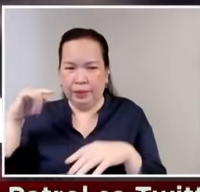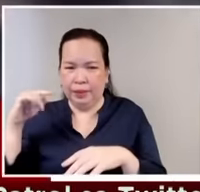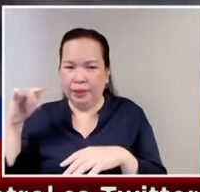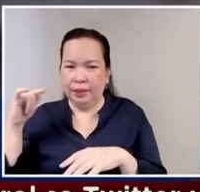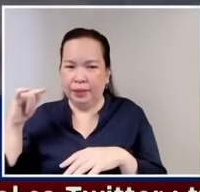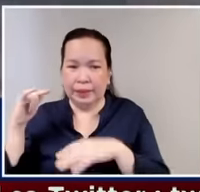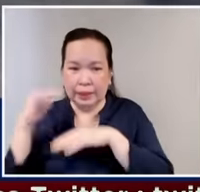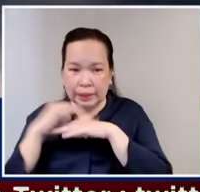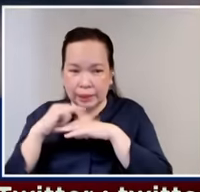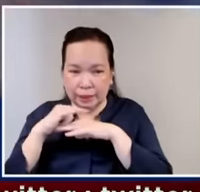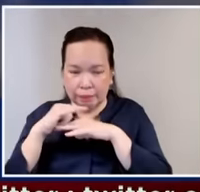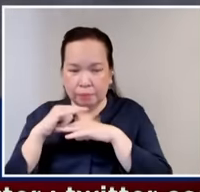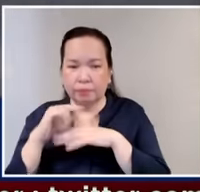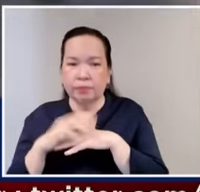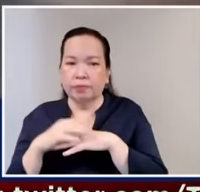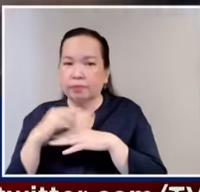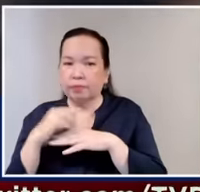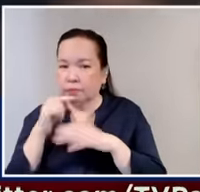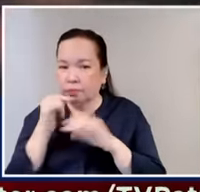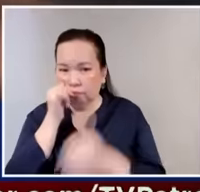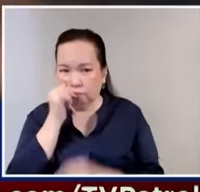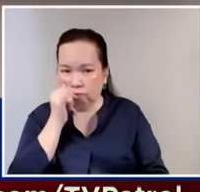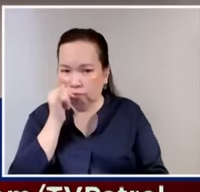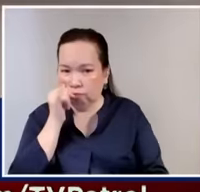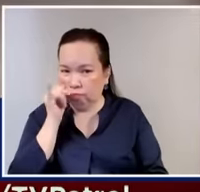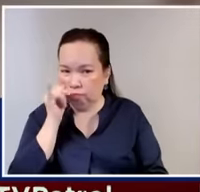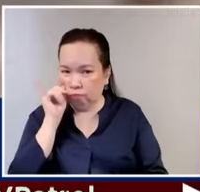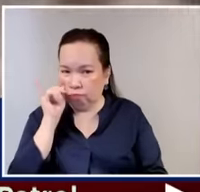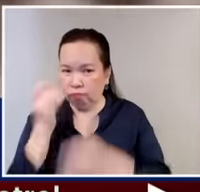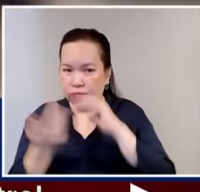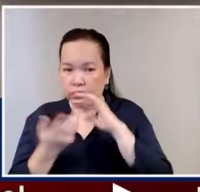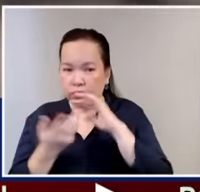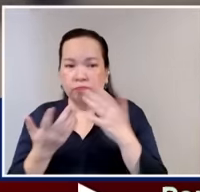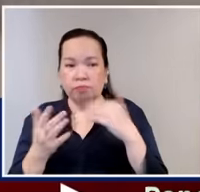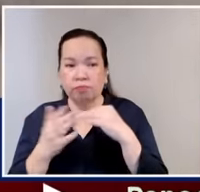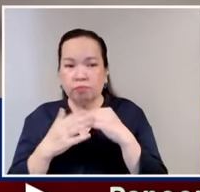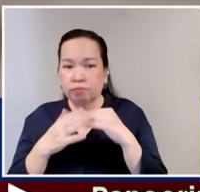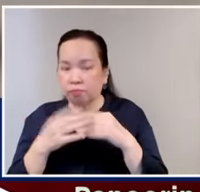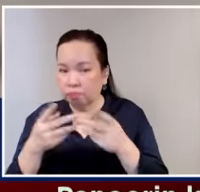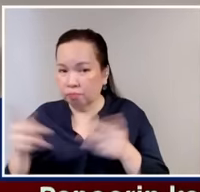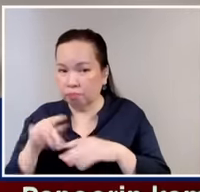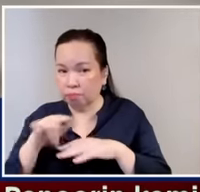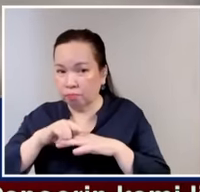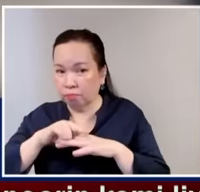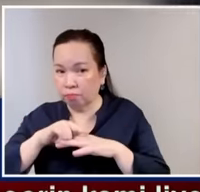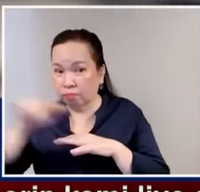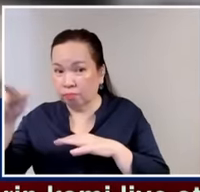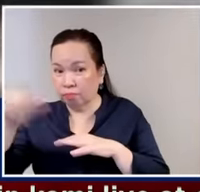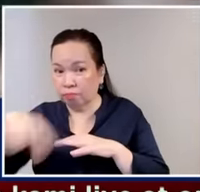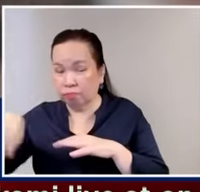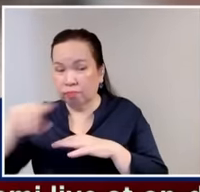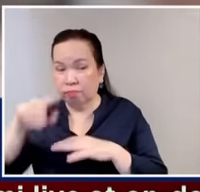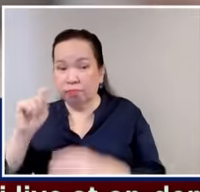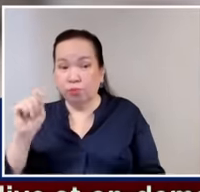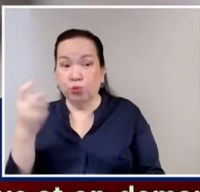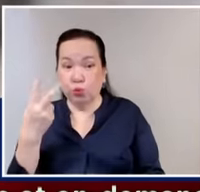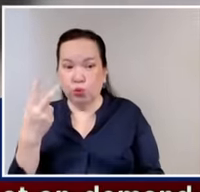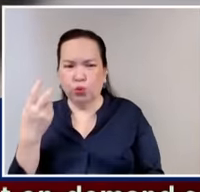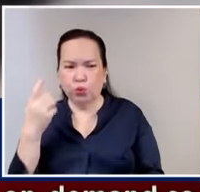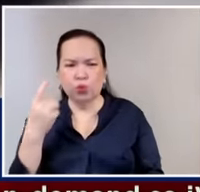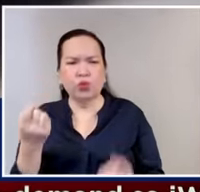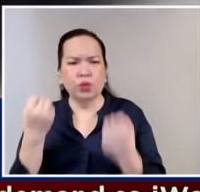Kuha ng pasaherong si Arnel ang video na ito sa loob ng departure area ng Naiya Terminal 2 kung saan marami na ang mga